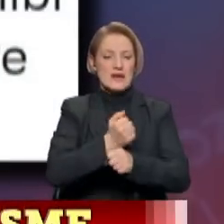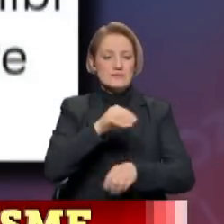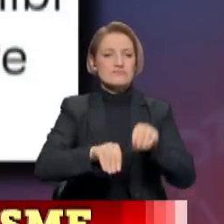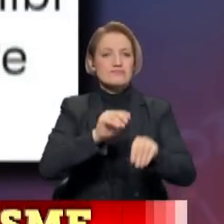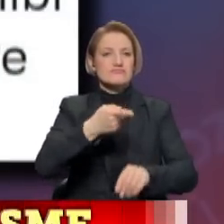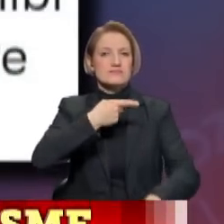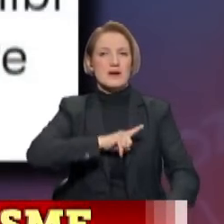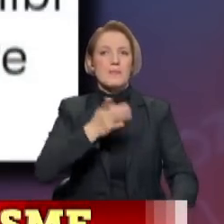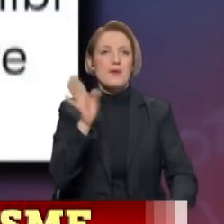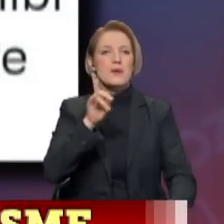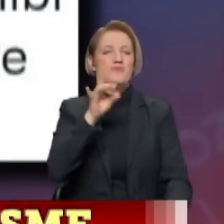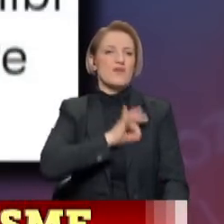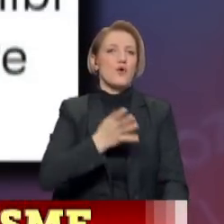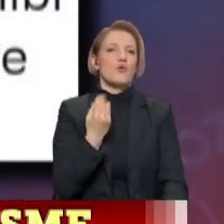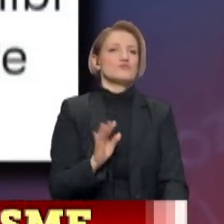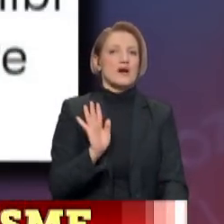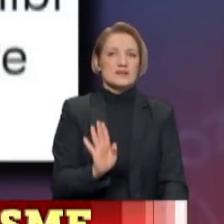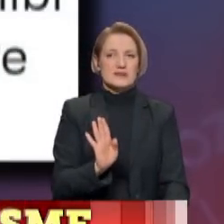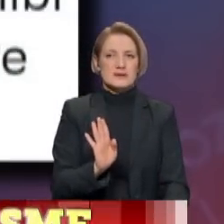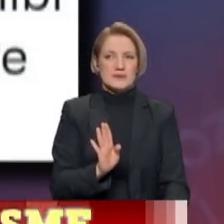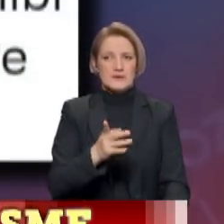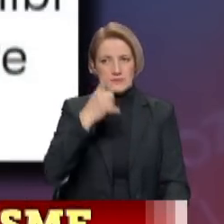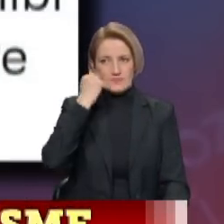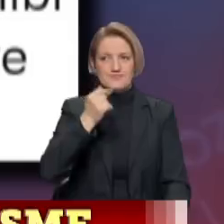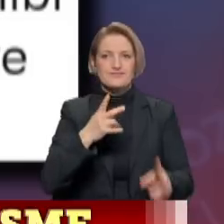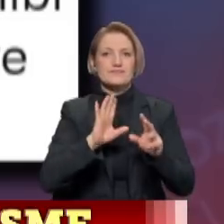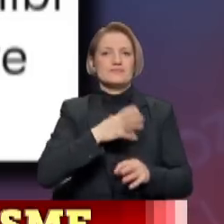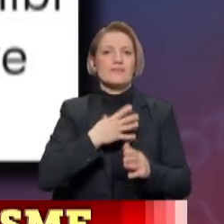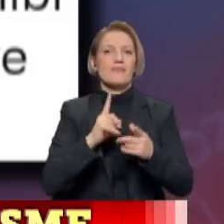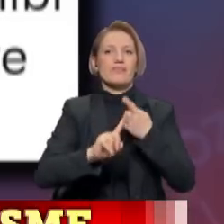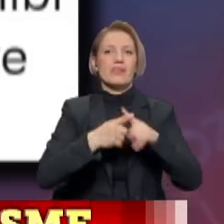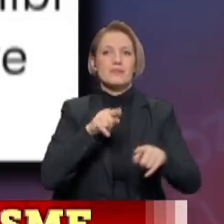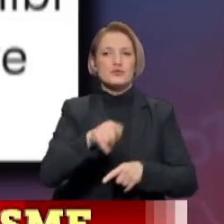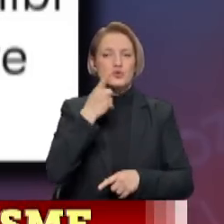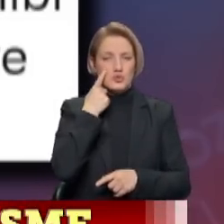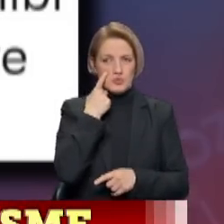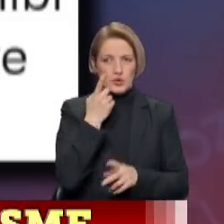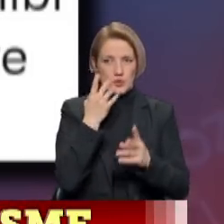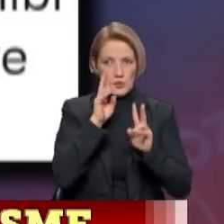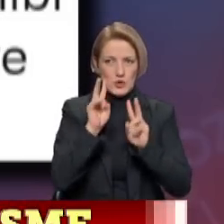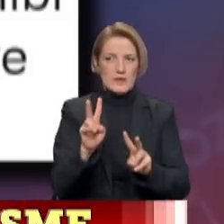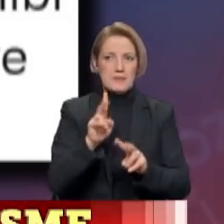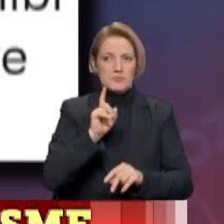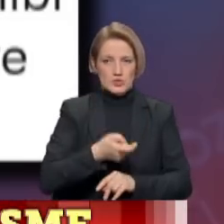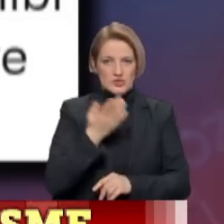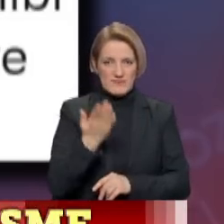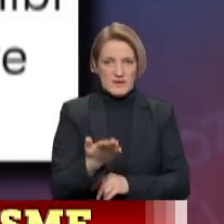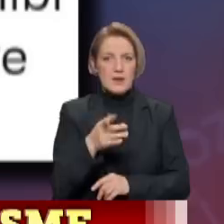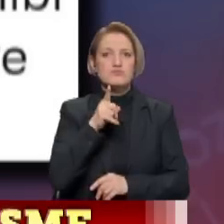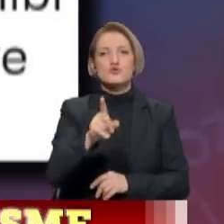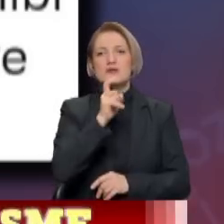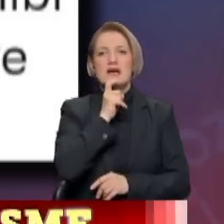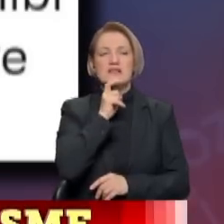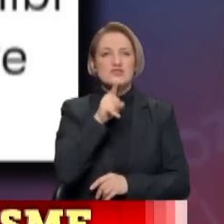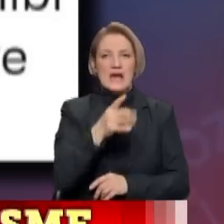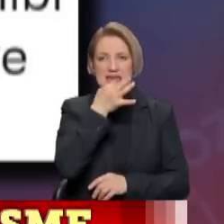başka bir işe yaramayacaktır. Dirayetli ve feraset sahibi siyasilerin bu durumu göz önünde bulunduracağına